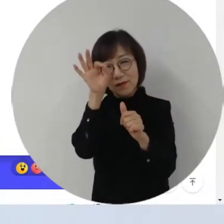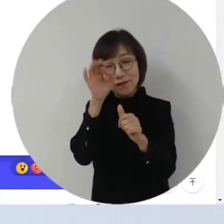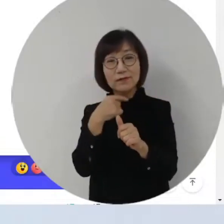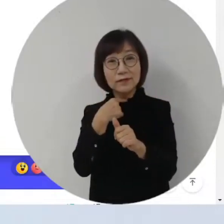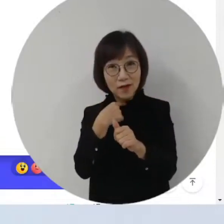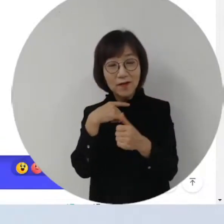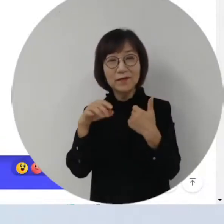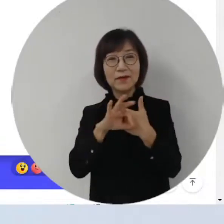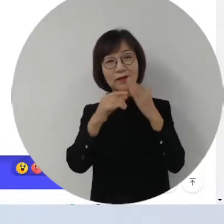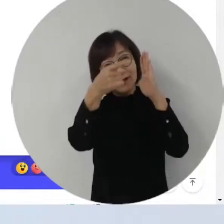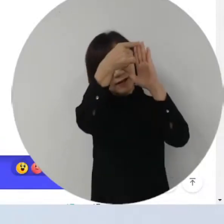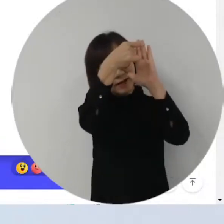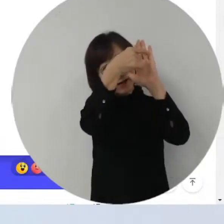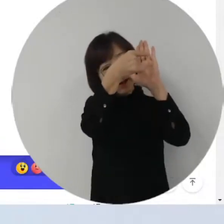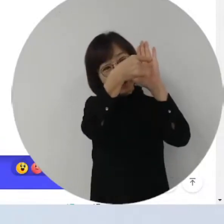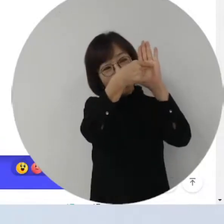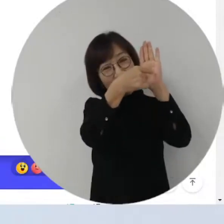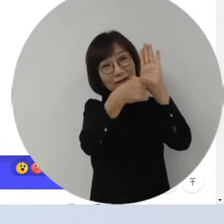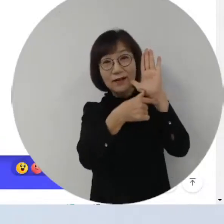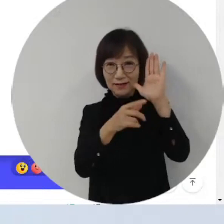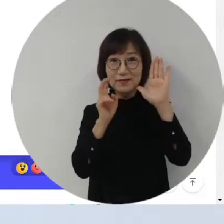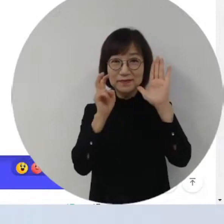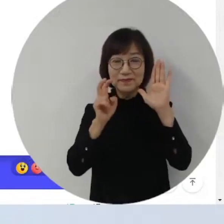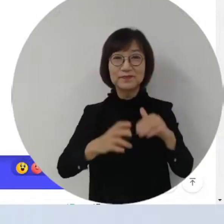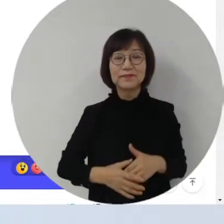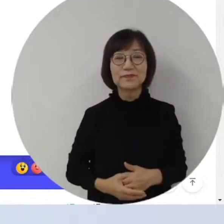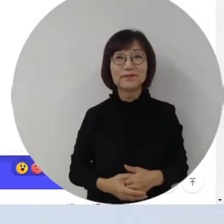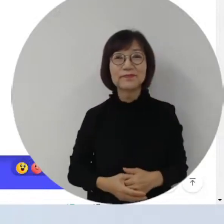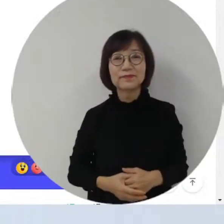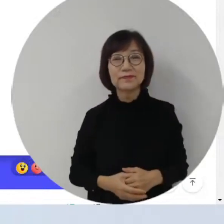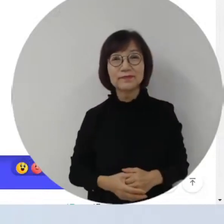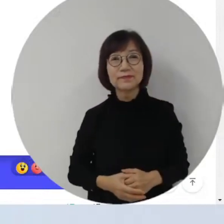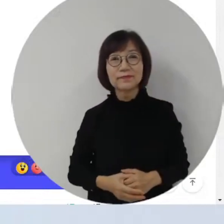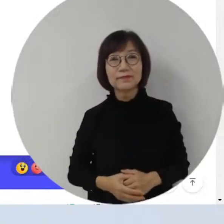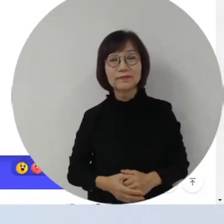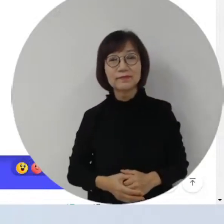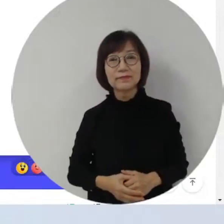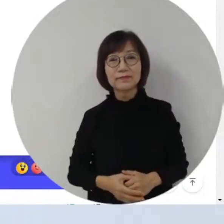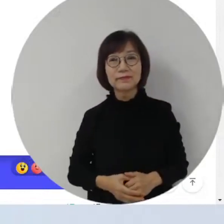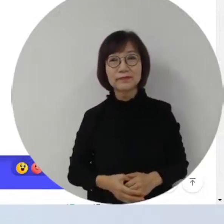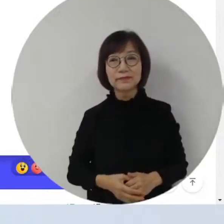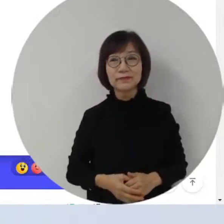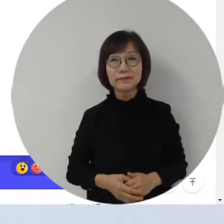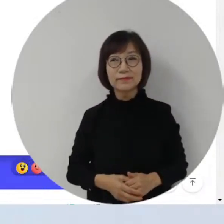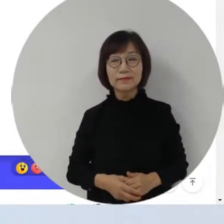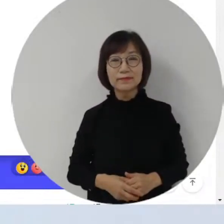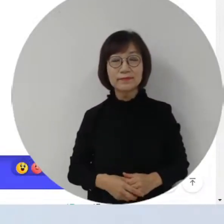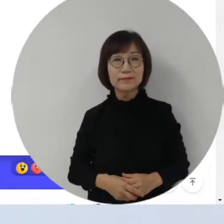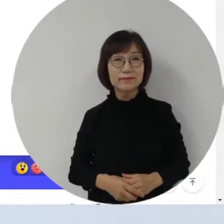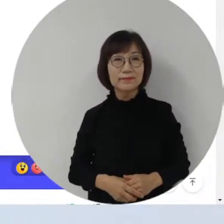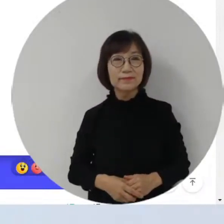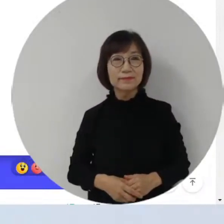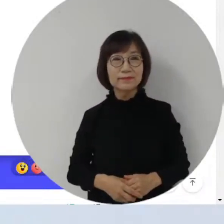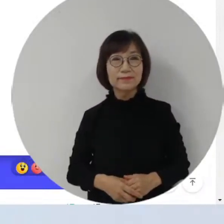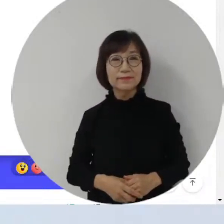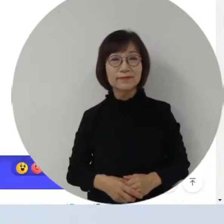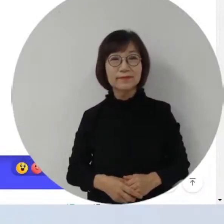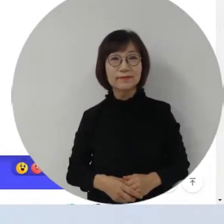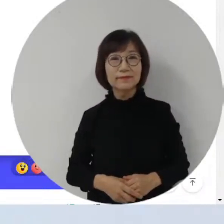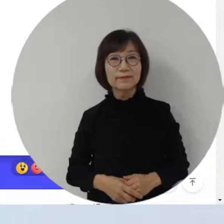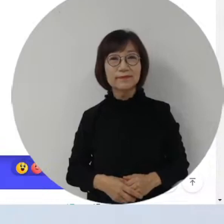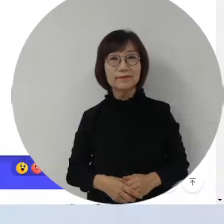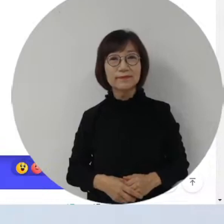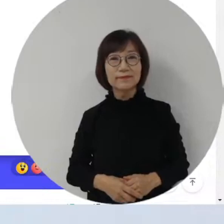이렇게 들어오셔서 오른쪽에 보시면 점점점 메뉴 있어요. 메뉴를 클릭해